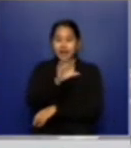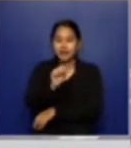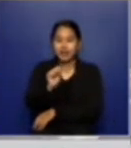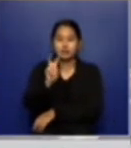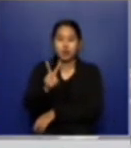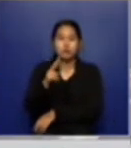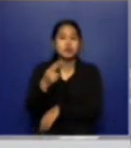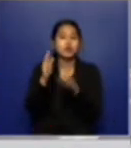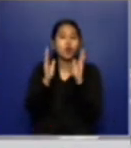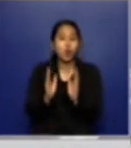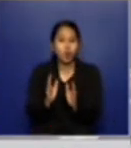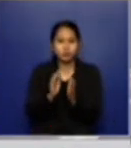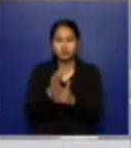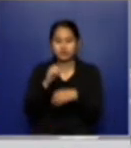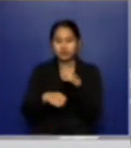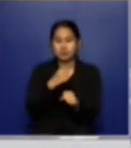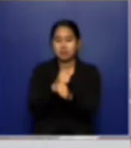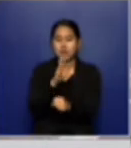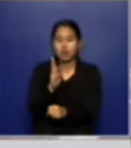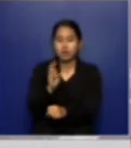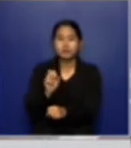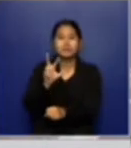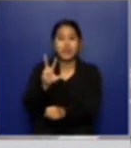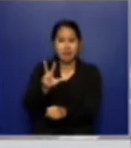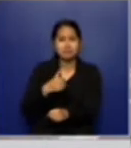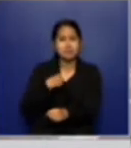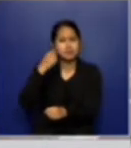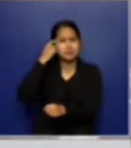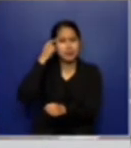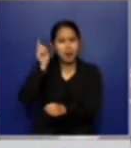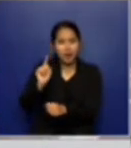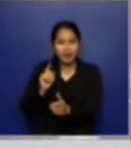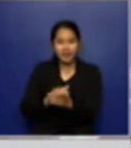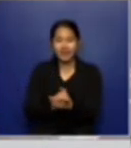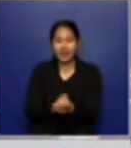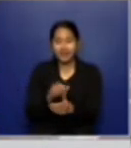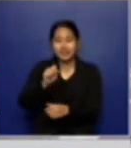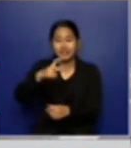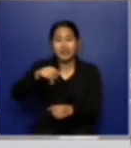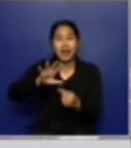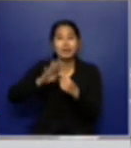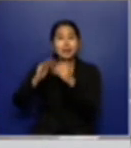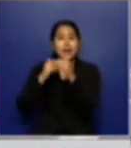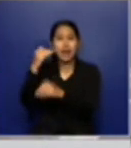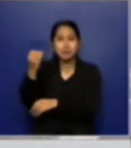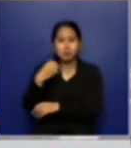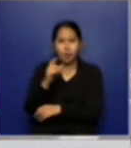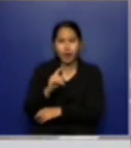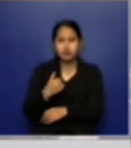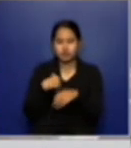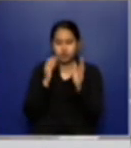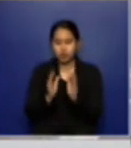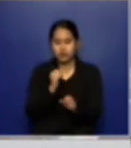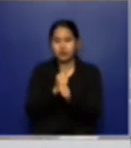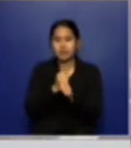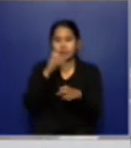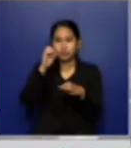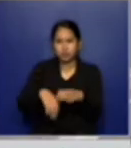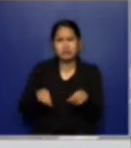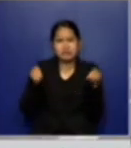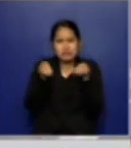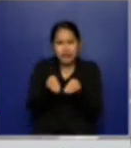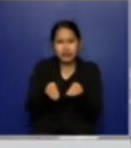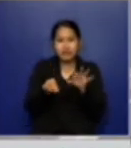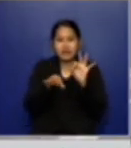ในปี2563นี้เองค่ะเราคาดสภาพัฒน์คาดการว่าจะมีผู้ตกงานเกือบ9ล้านค